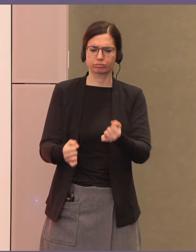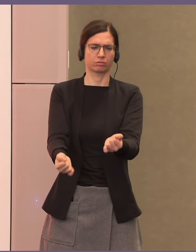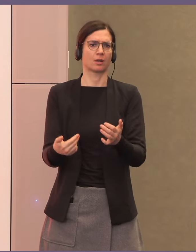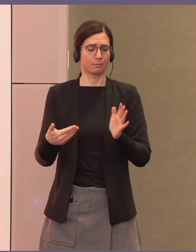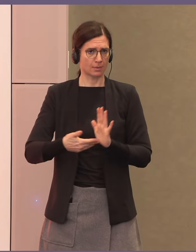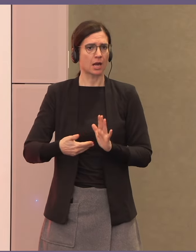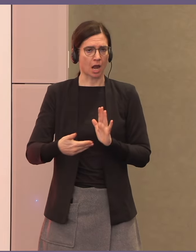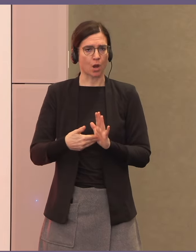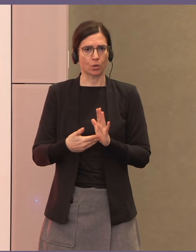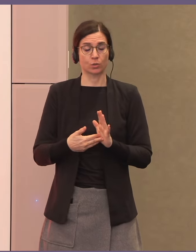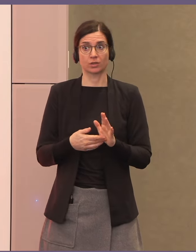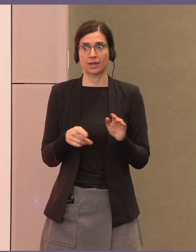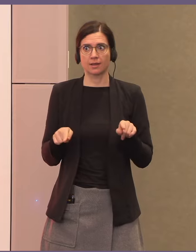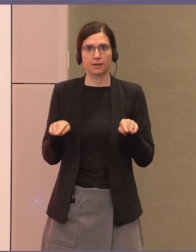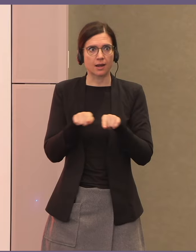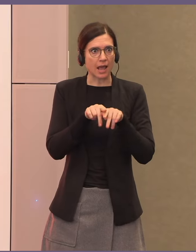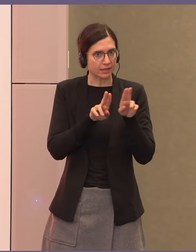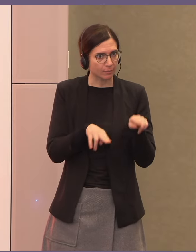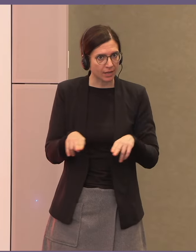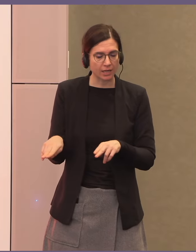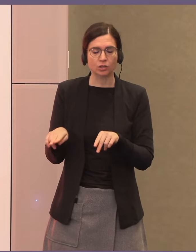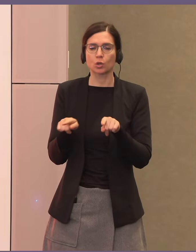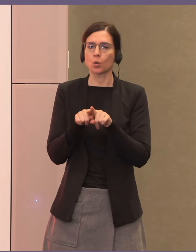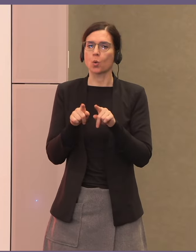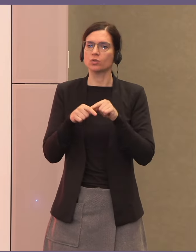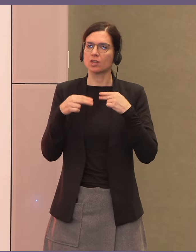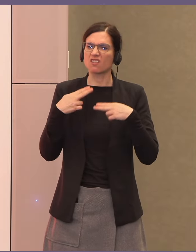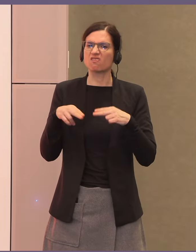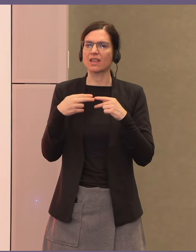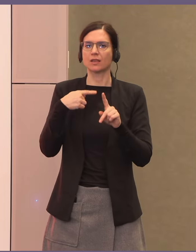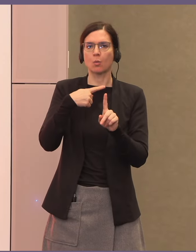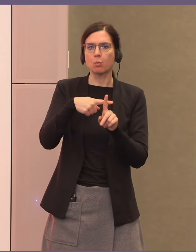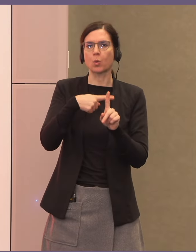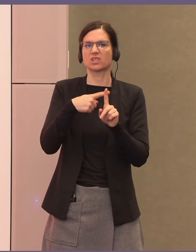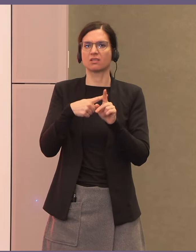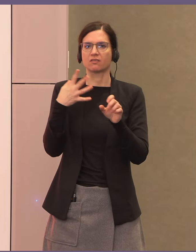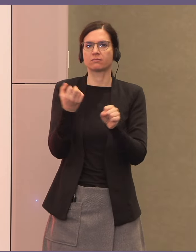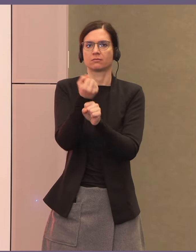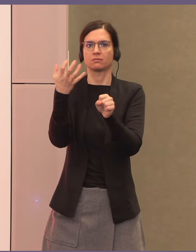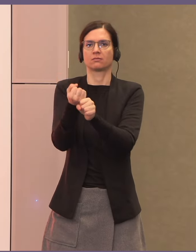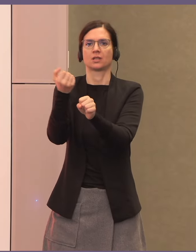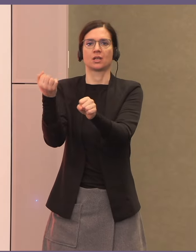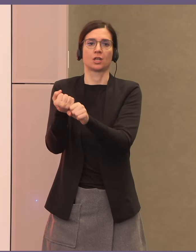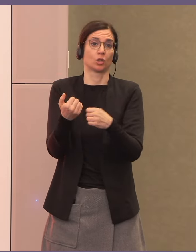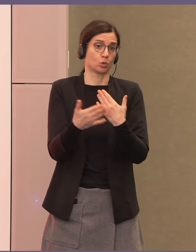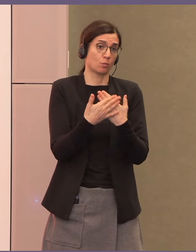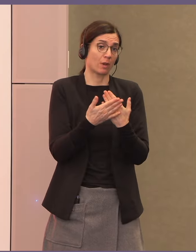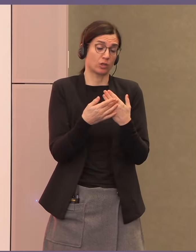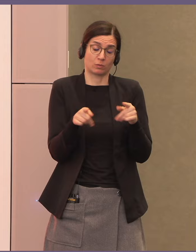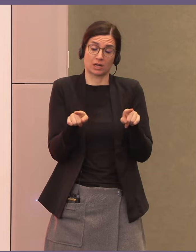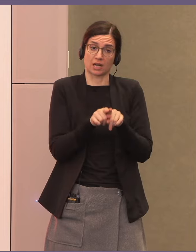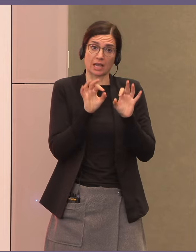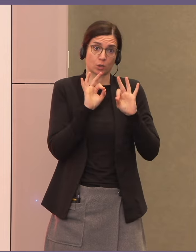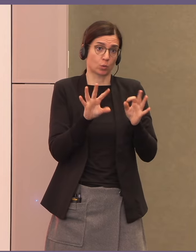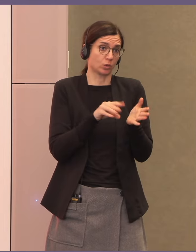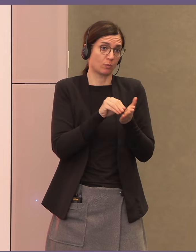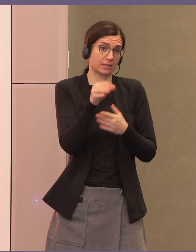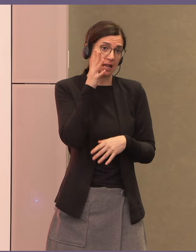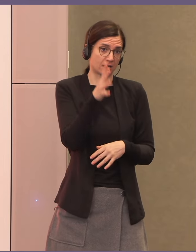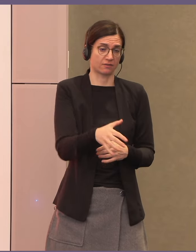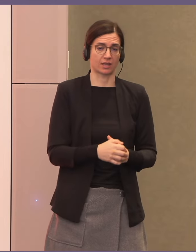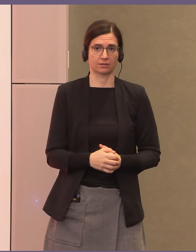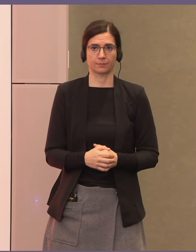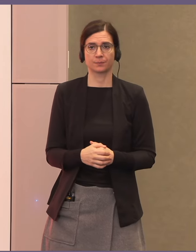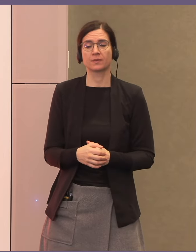nach vorn, Gleichberechtigung und auch weitere Fortschritte im Bereich der Lohntransparenz und in vielen, vielen anderen Bereichen. Und dieses Ja der